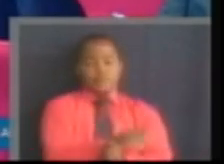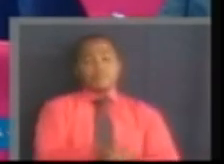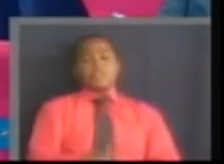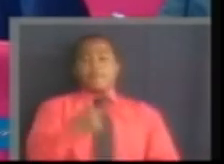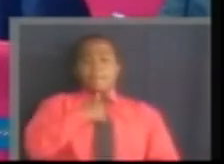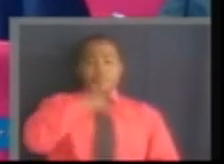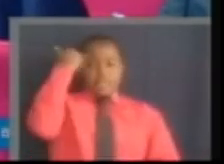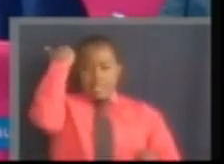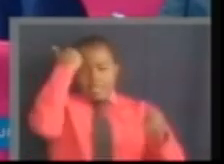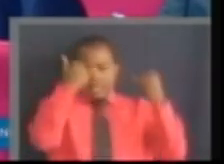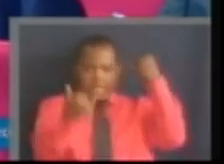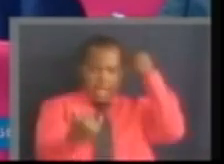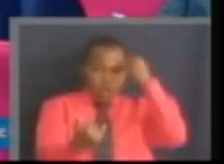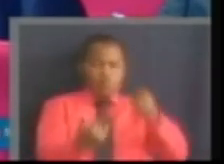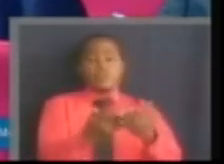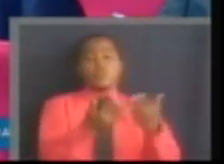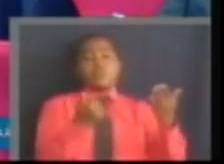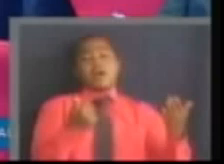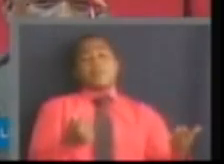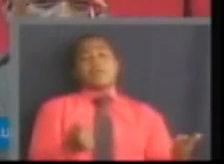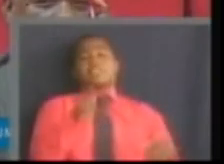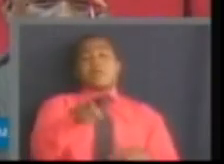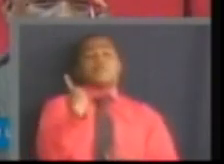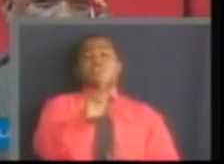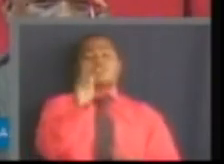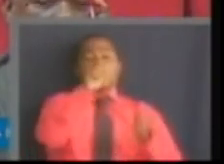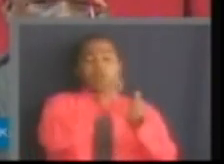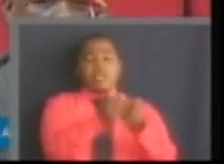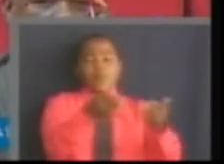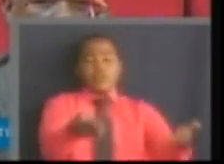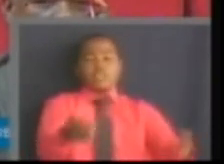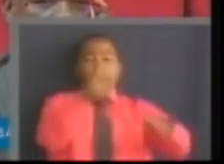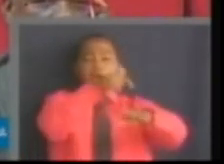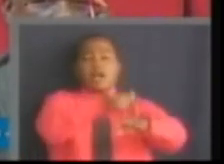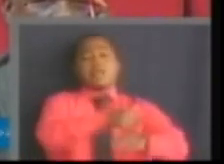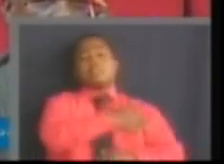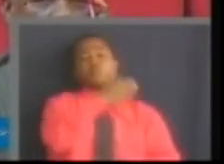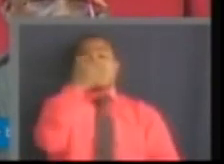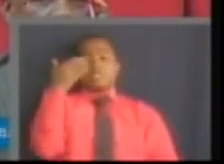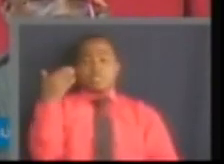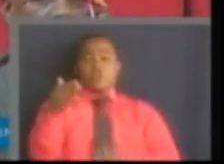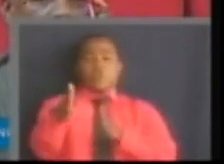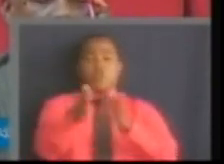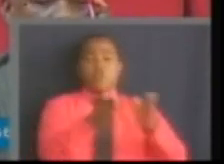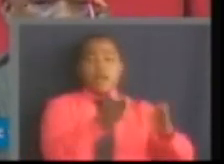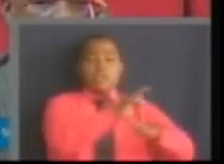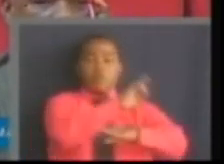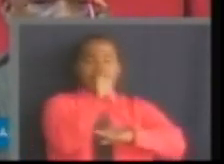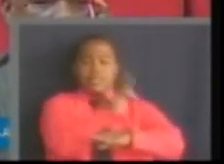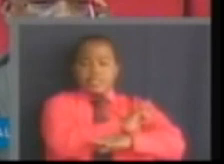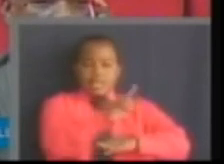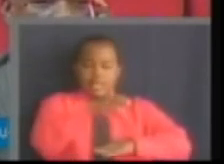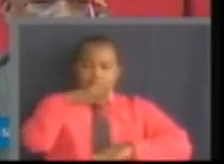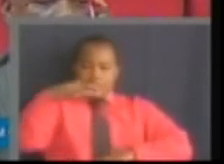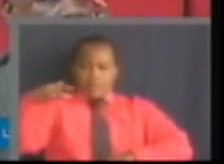kwamba japo sio kwa jambo hili, wakati mwingine kwa upande wa Zanzibar